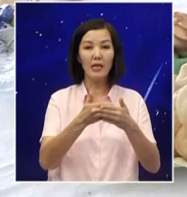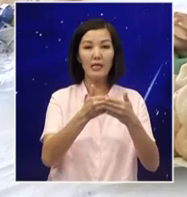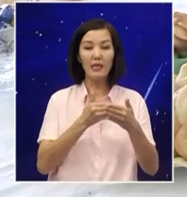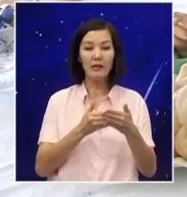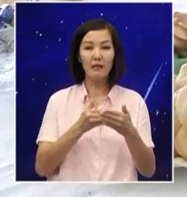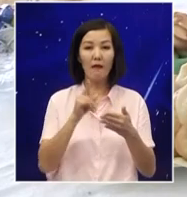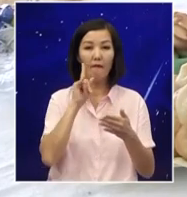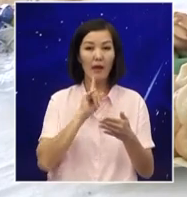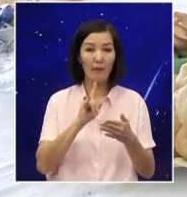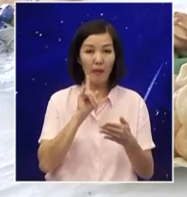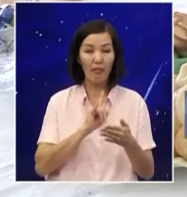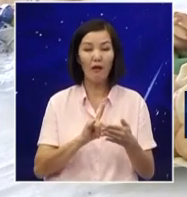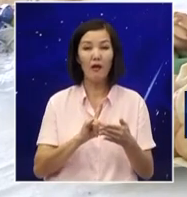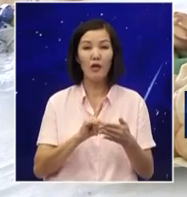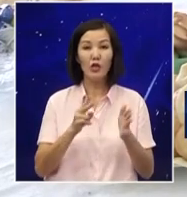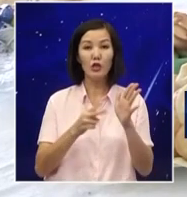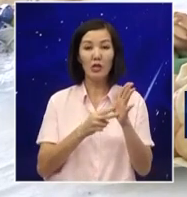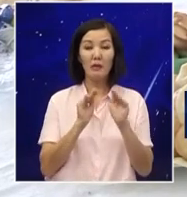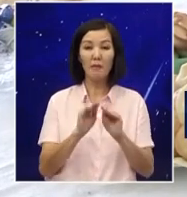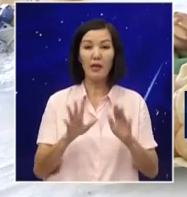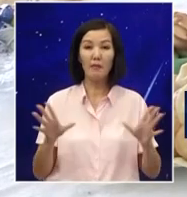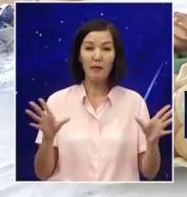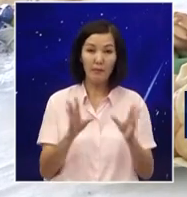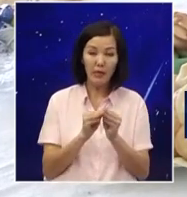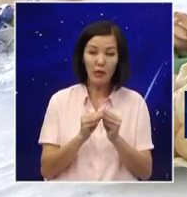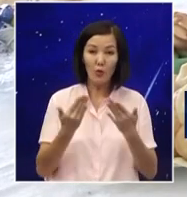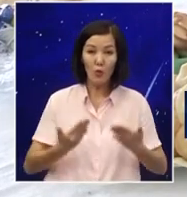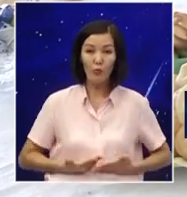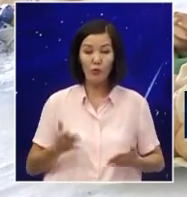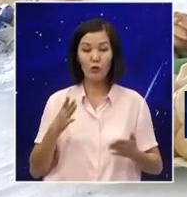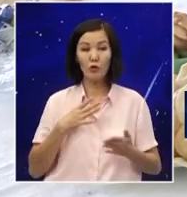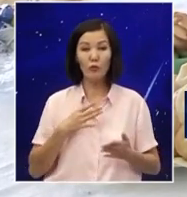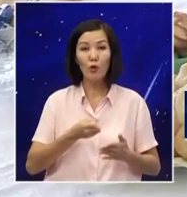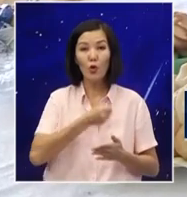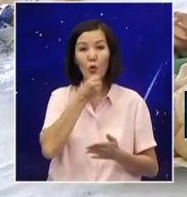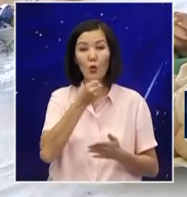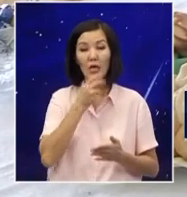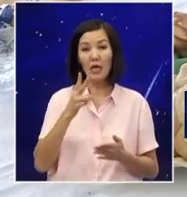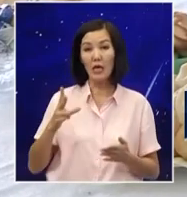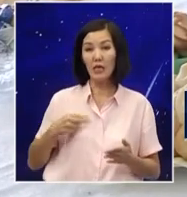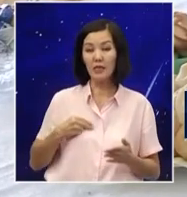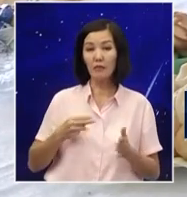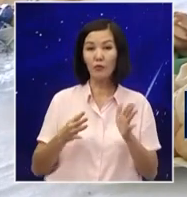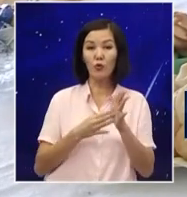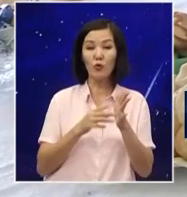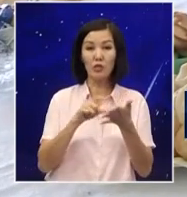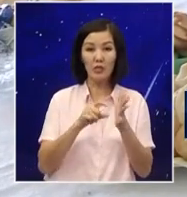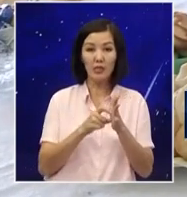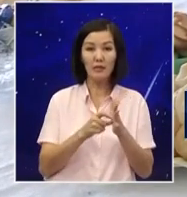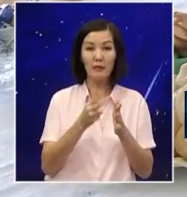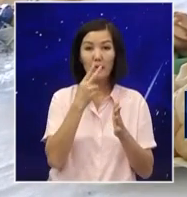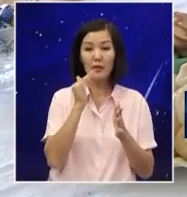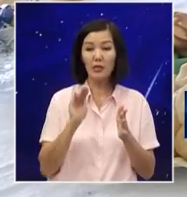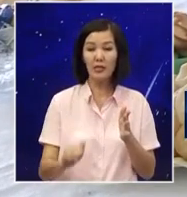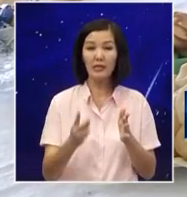жалдамалы пәтерде жеті баламен өмір сүрдік. Жеті баламен оңай емес. Үлкен қызым міне биыл 9 оқуда, кішкентайым 2-ге келді.